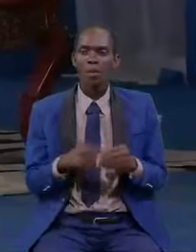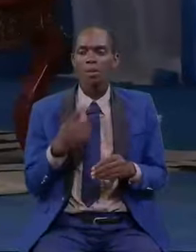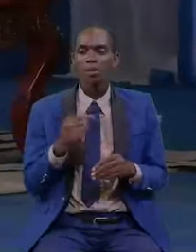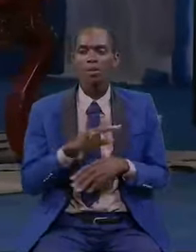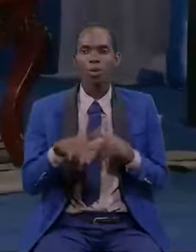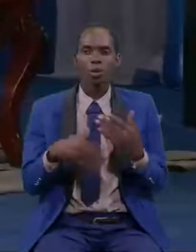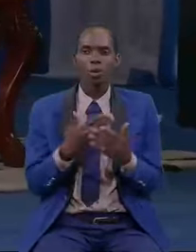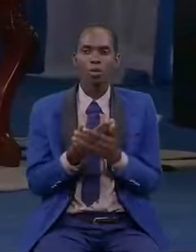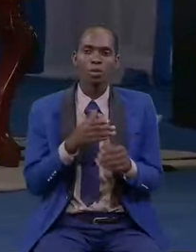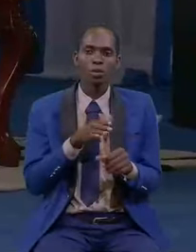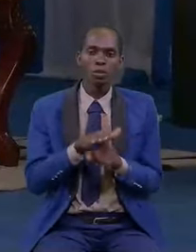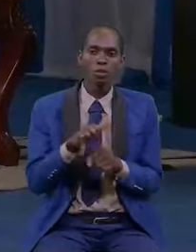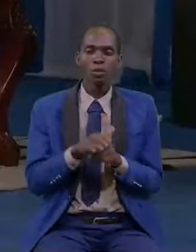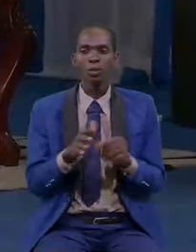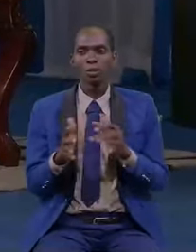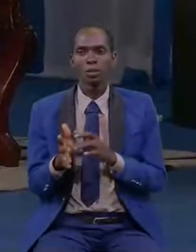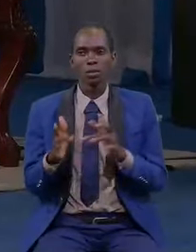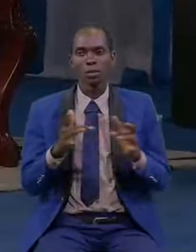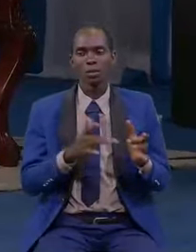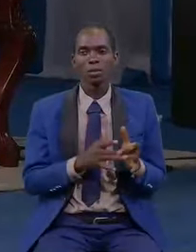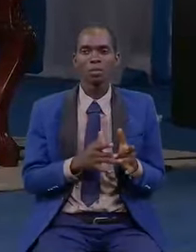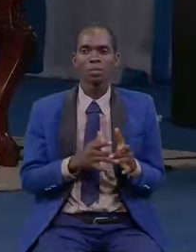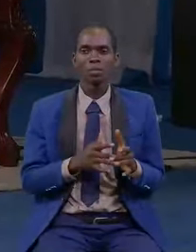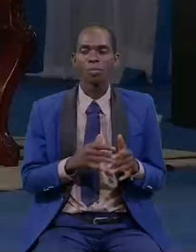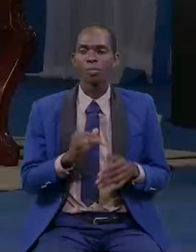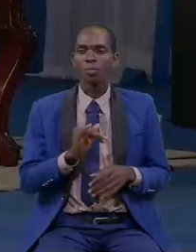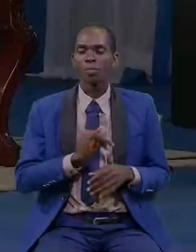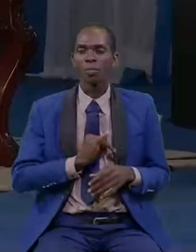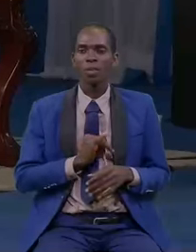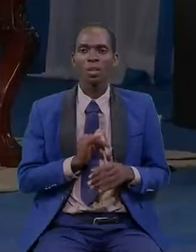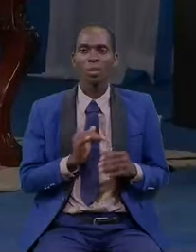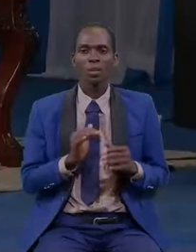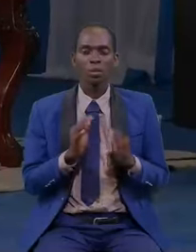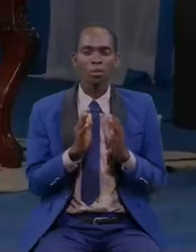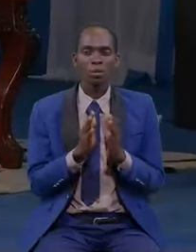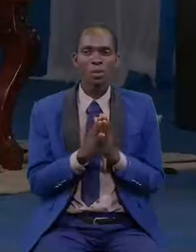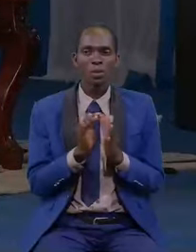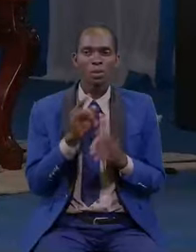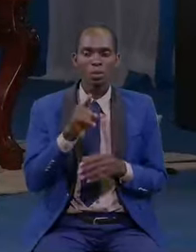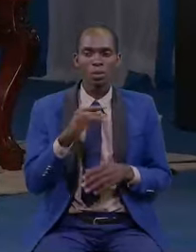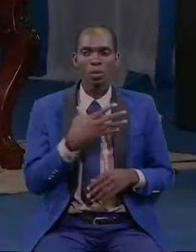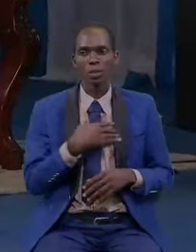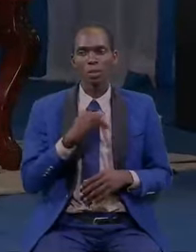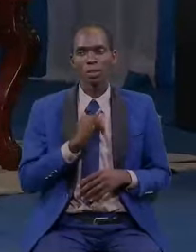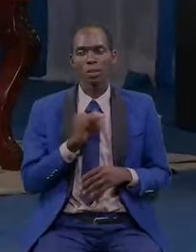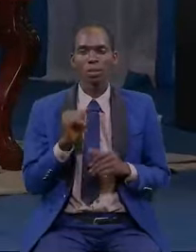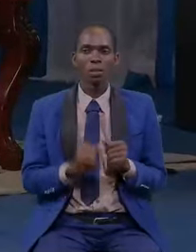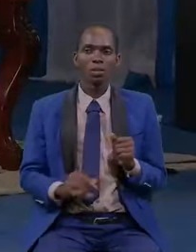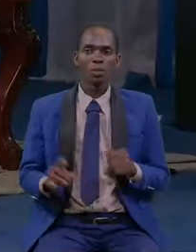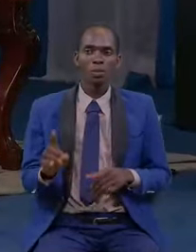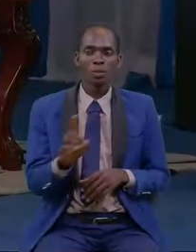la suffisance de Jésus. Je prie que chacun, toi et moi, tout le monde